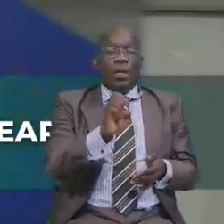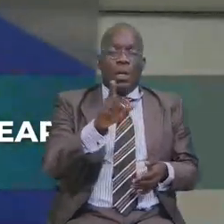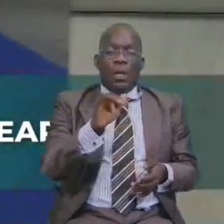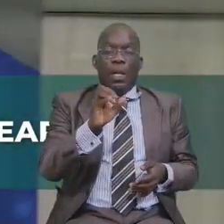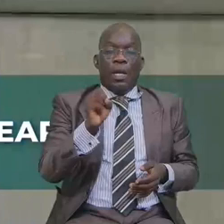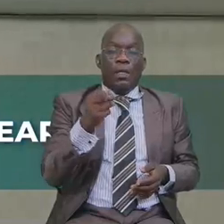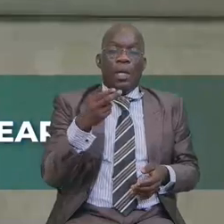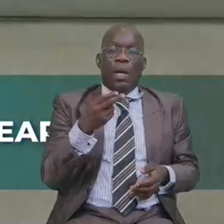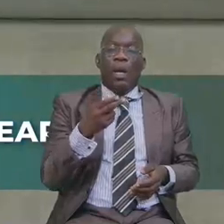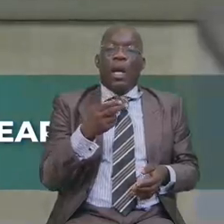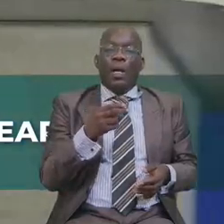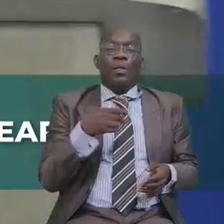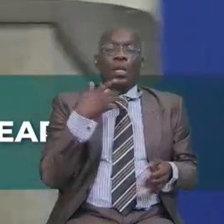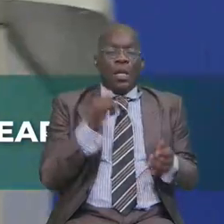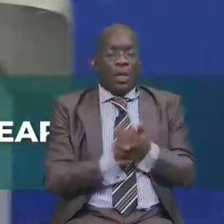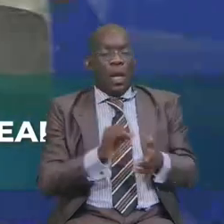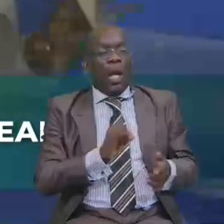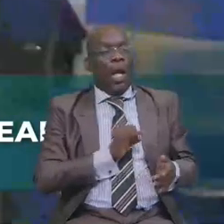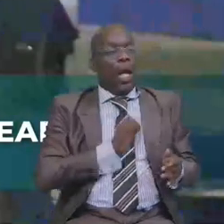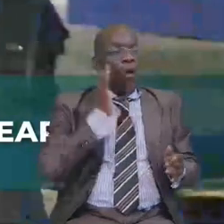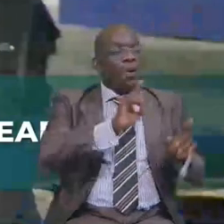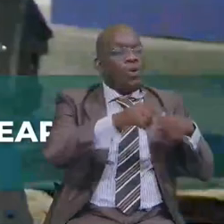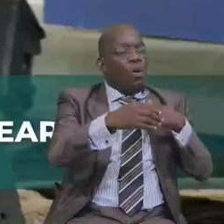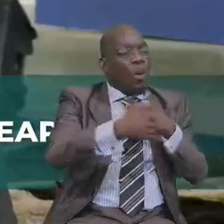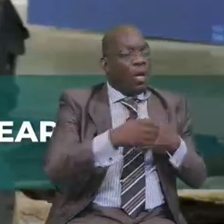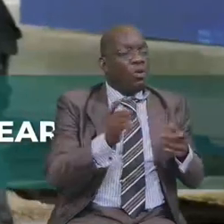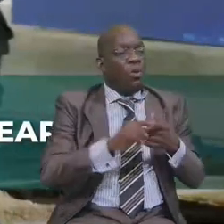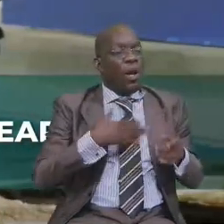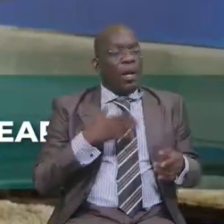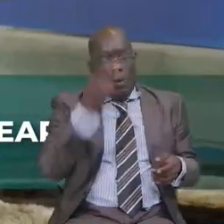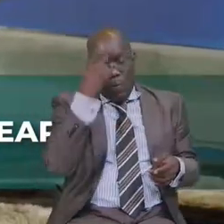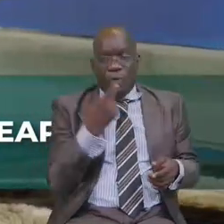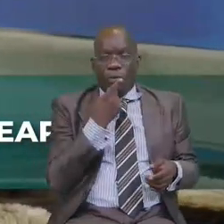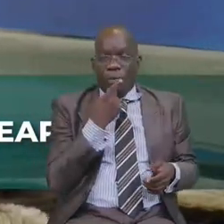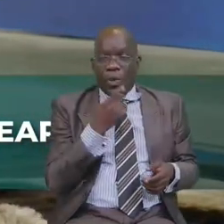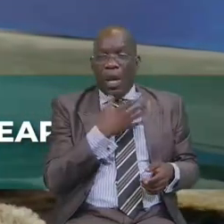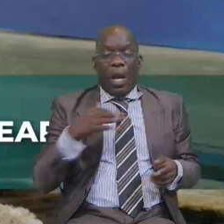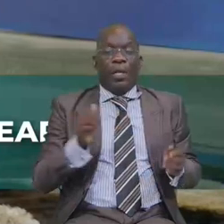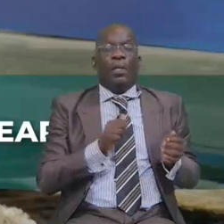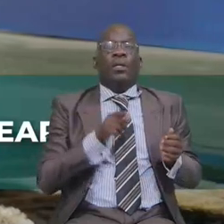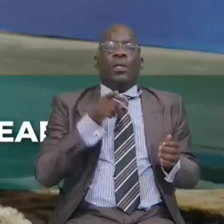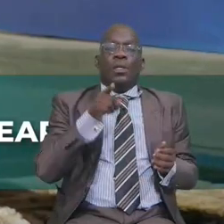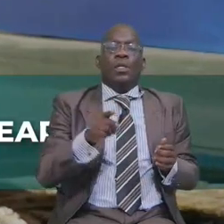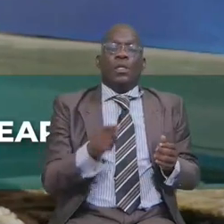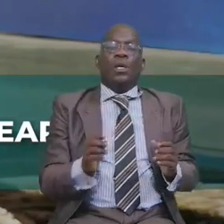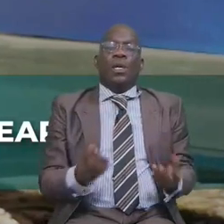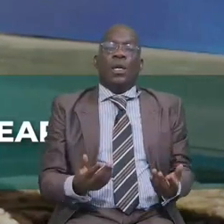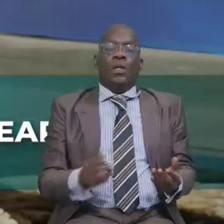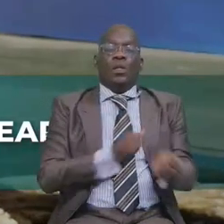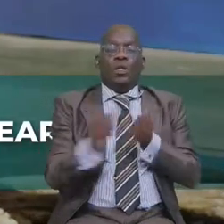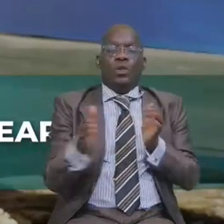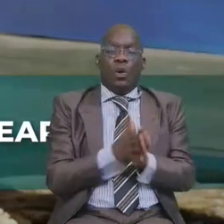mais je dois dire au revoir à mes parents. Et il a brûlé les jougs